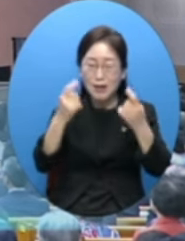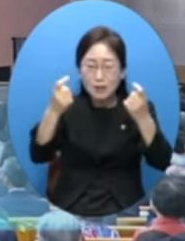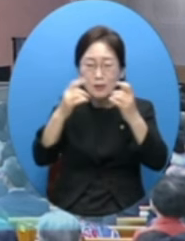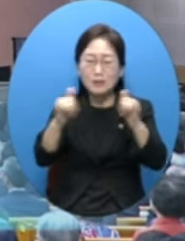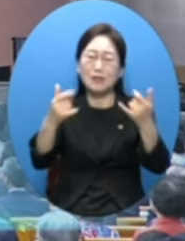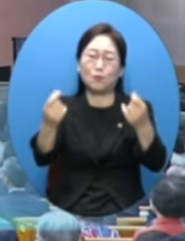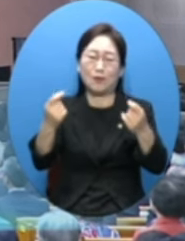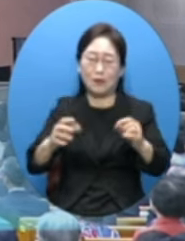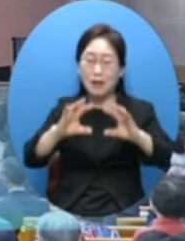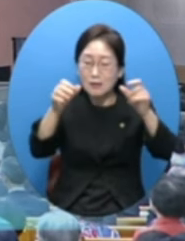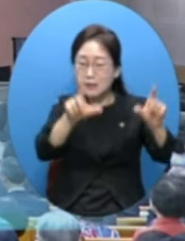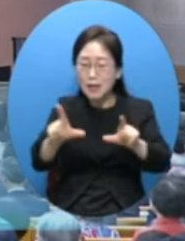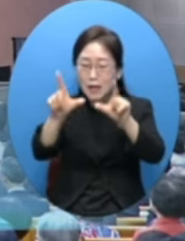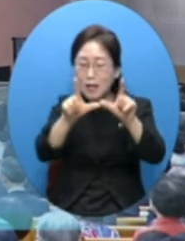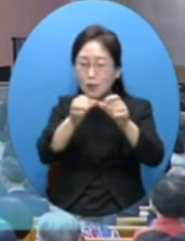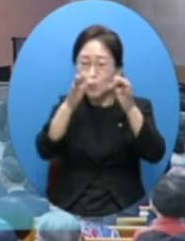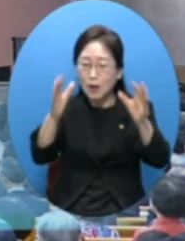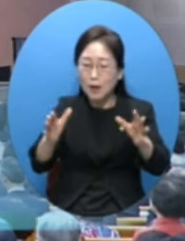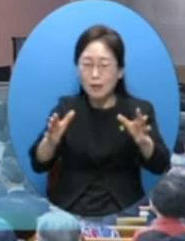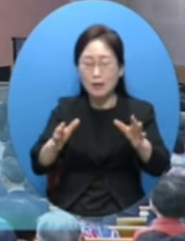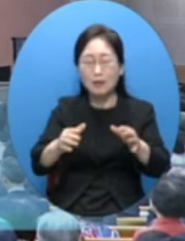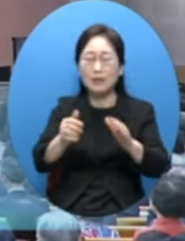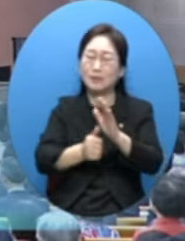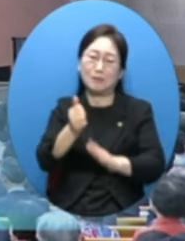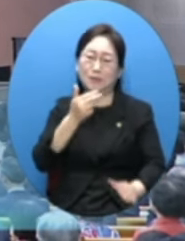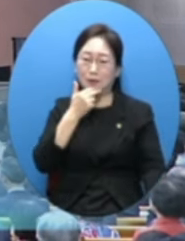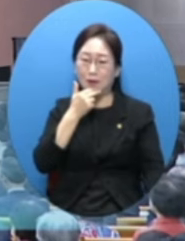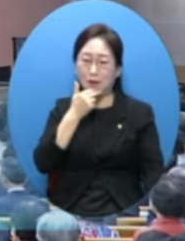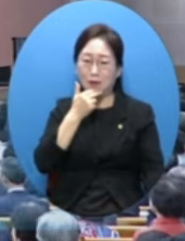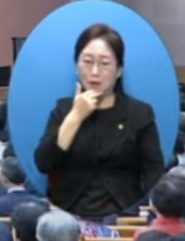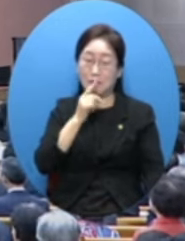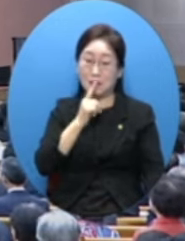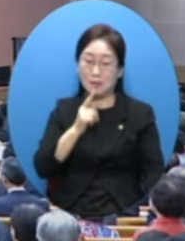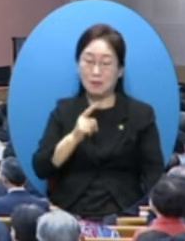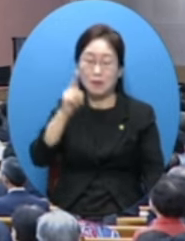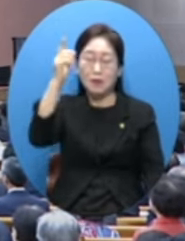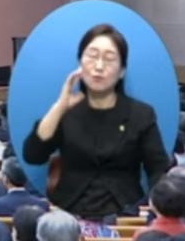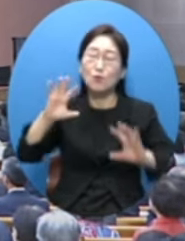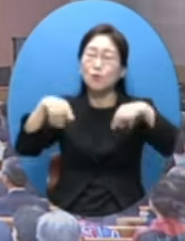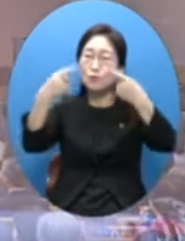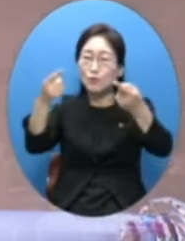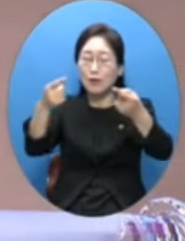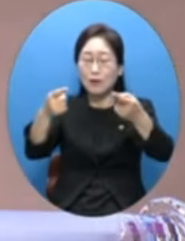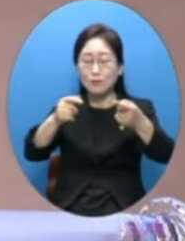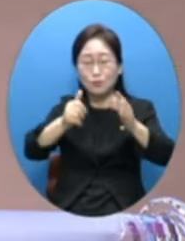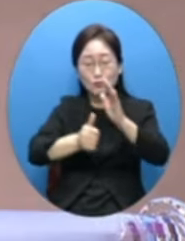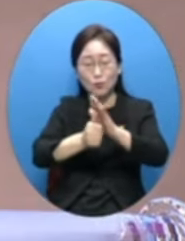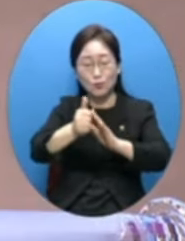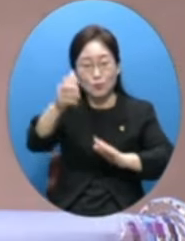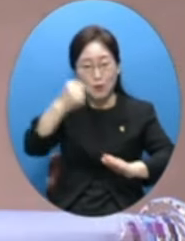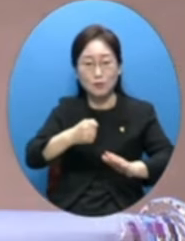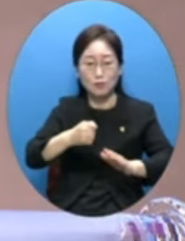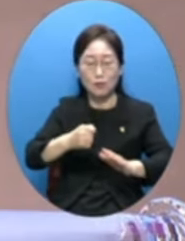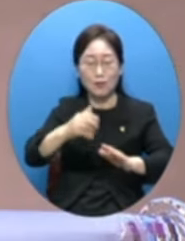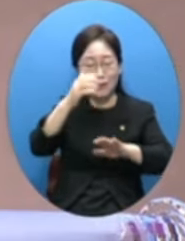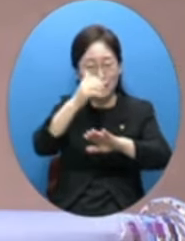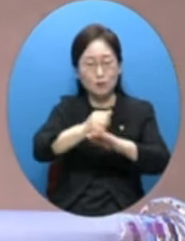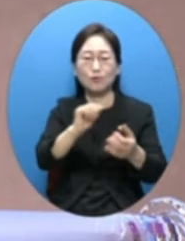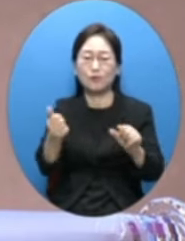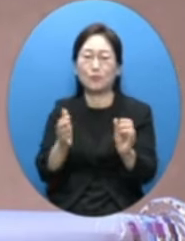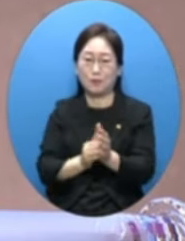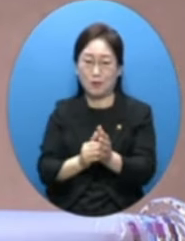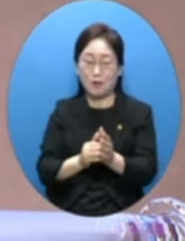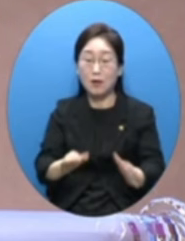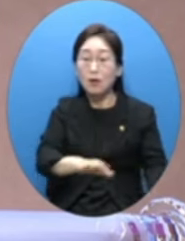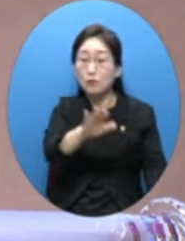같아서 희망이 없나이다. 그는 천국 소망을 갖고 살다가 주님 앞에 부르심을 받았습니다. 때때로 우리 삶에 힘들고 어려운